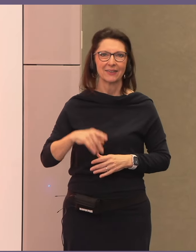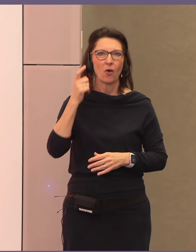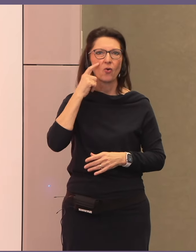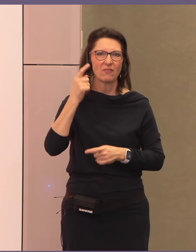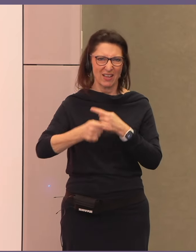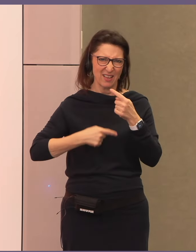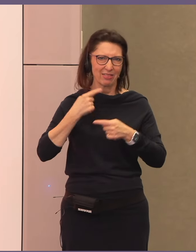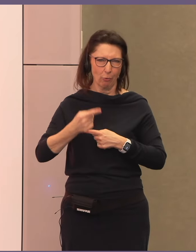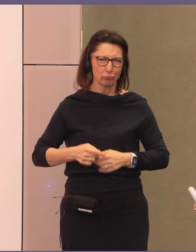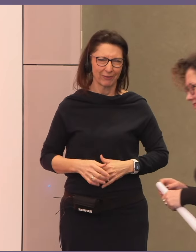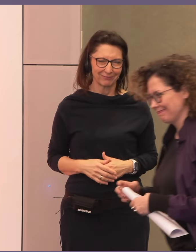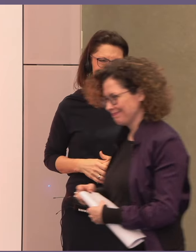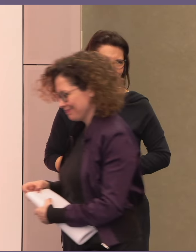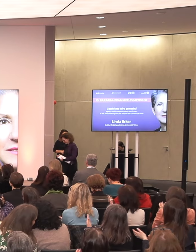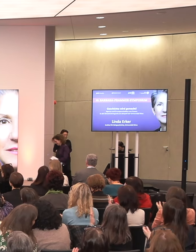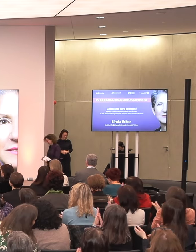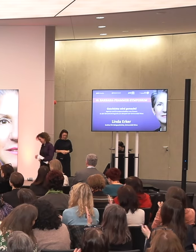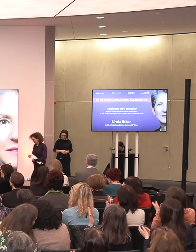austauschen. Ja, bitteschön.